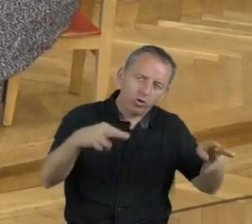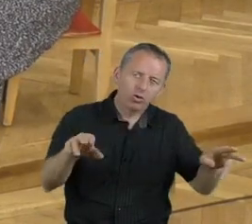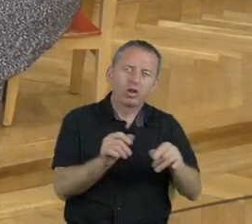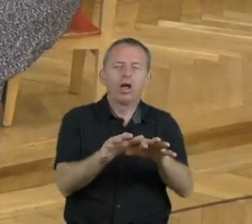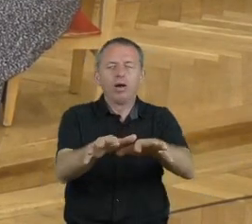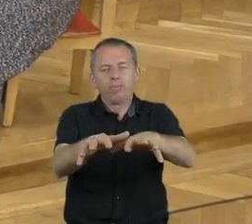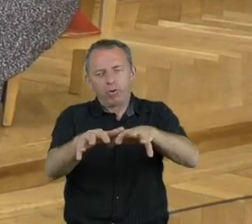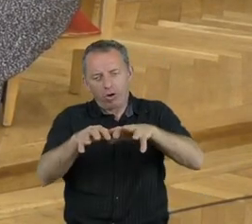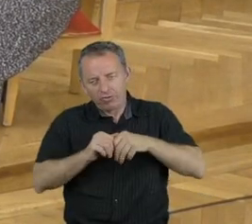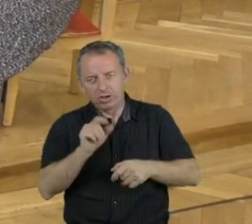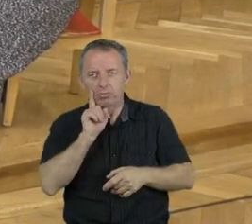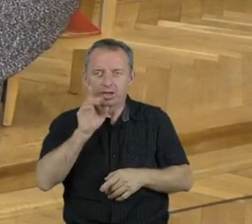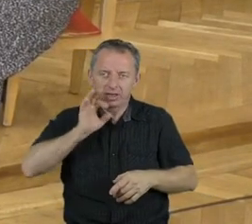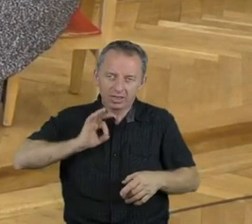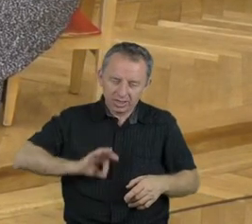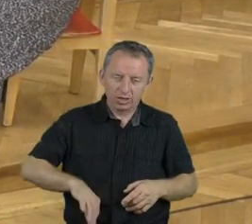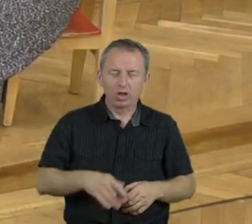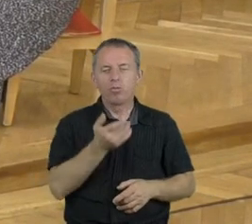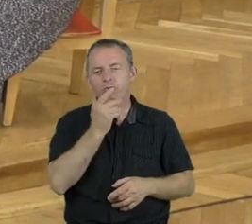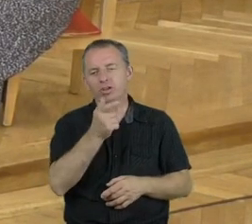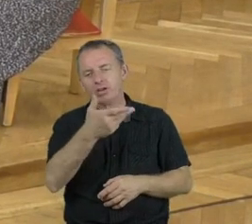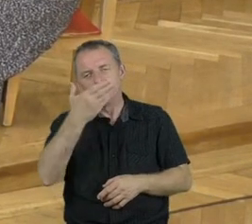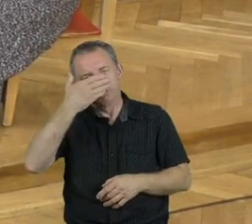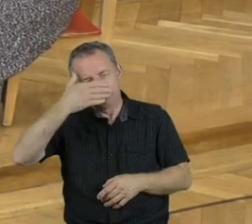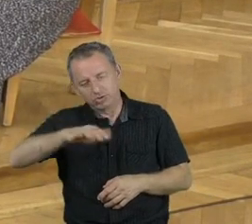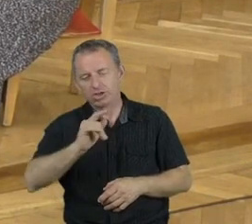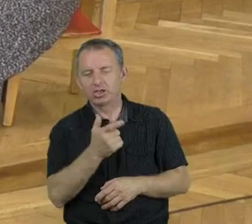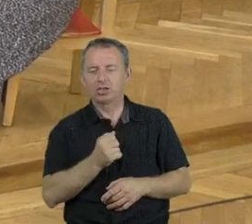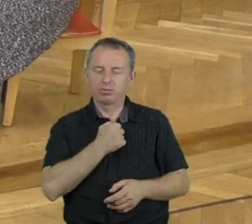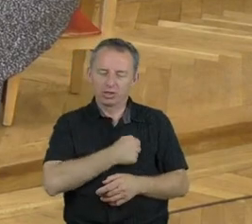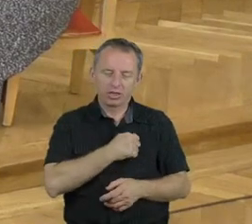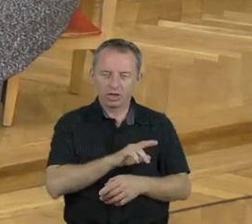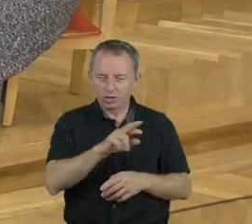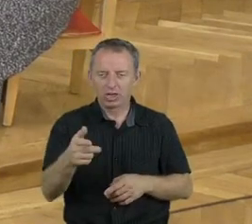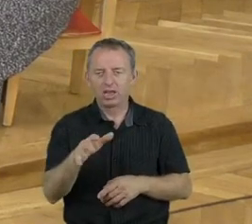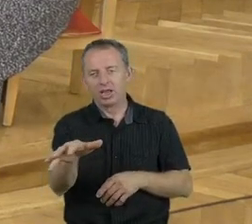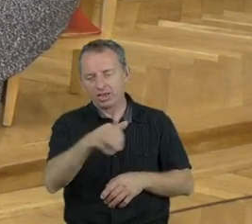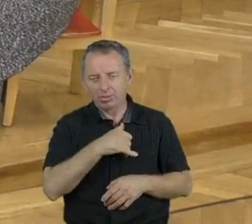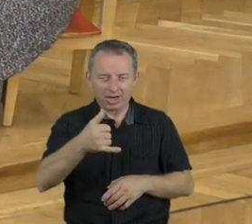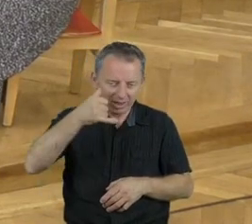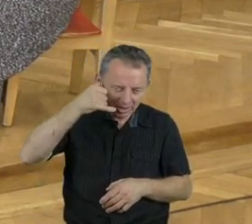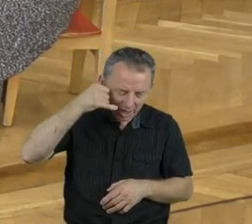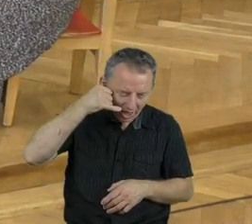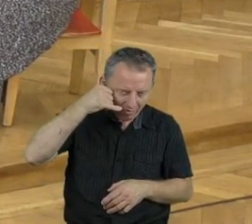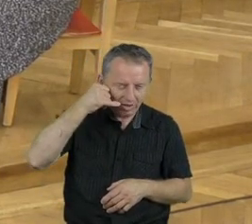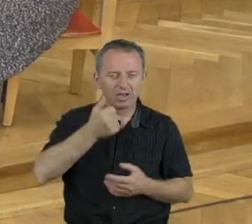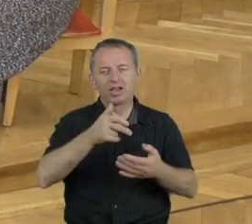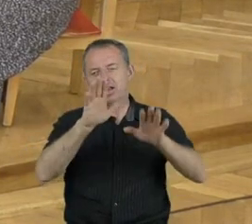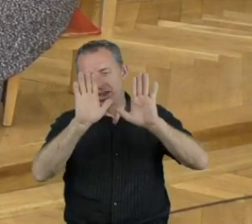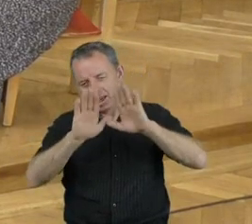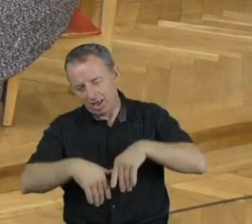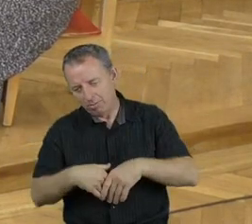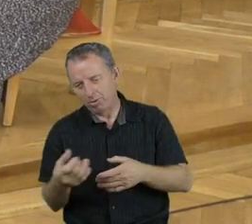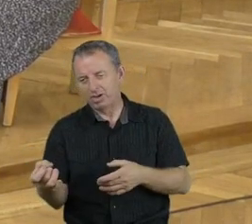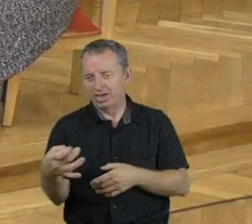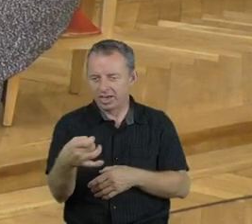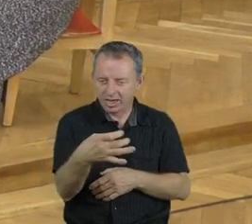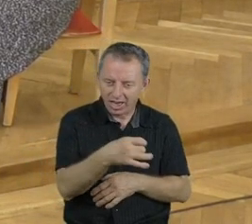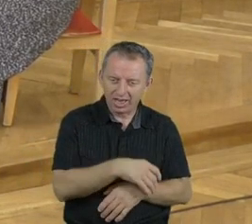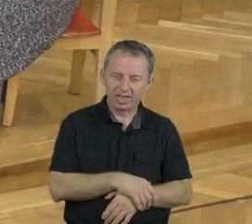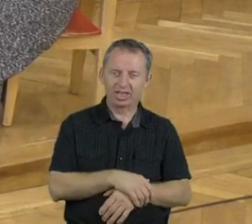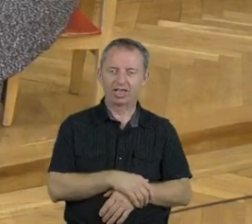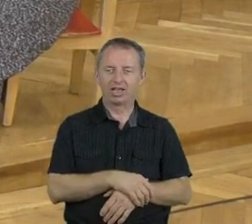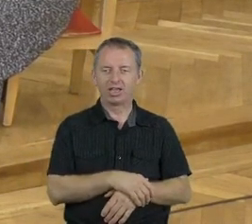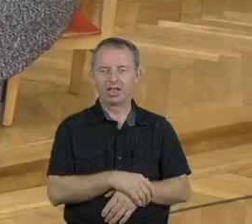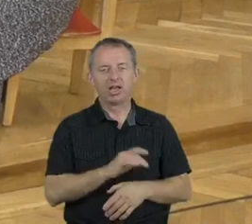tego swojego synka od mówienia takich przykrych rzeczy. Zabierali mu telefon, nie pozwalali mu grać w gry,